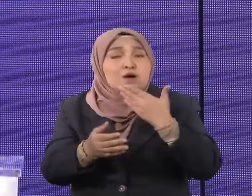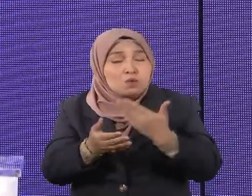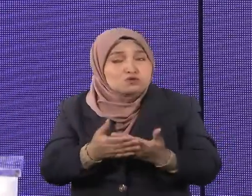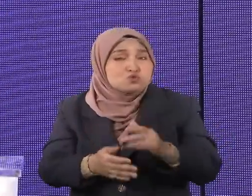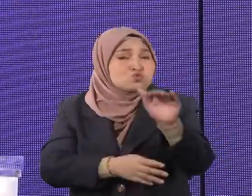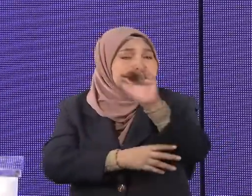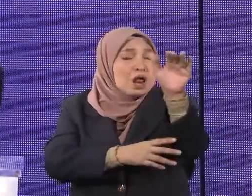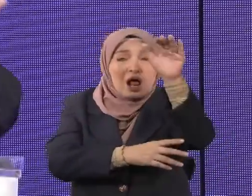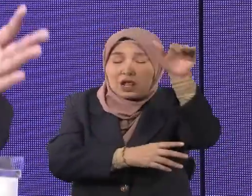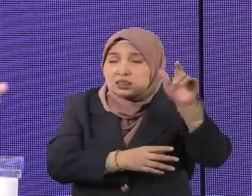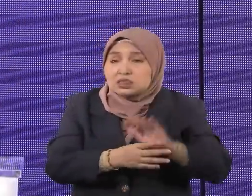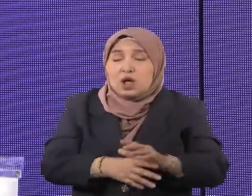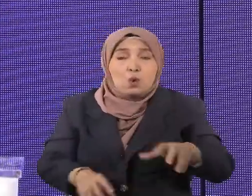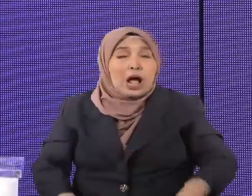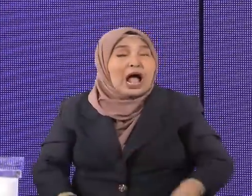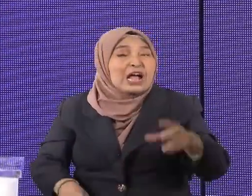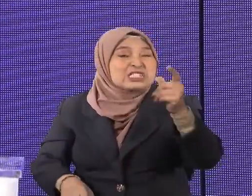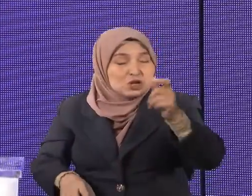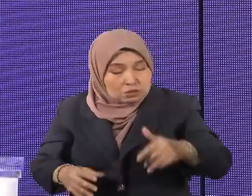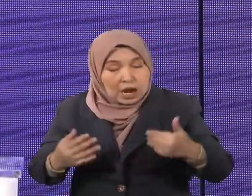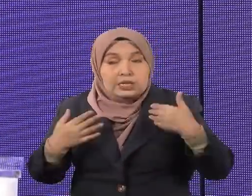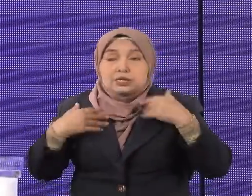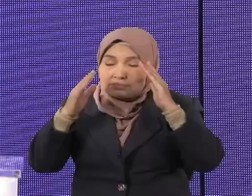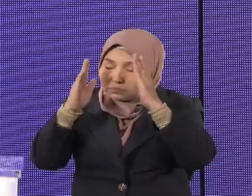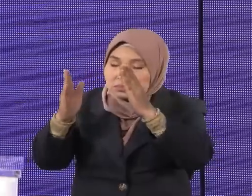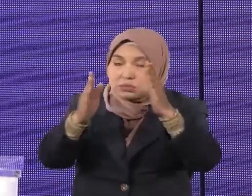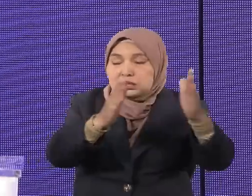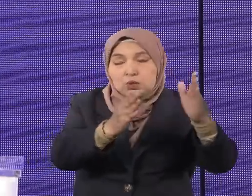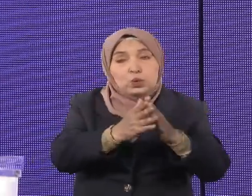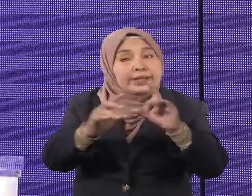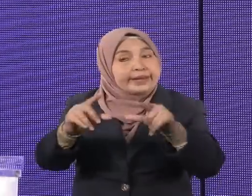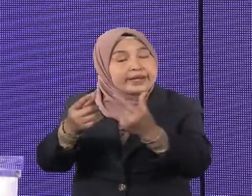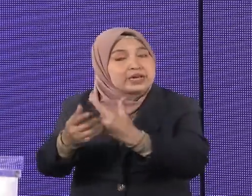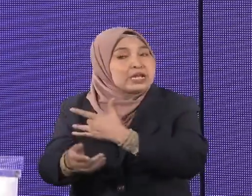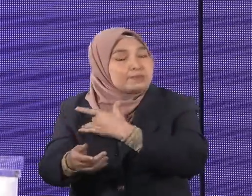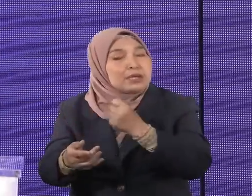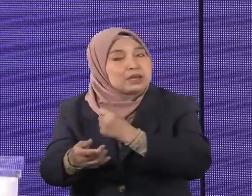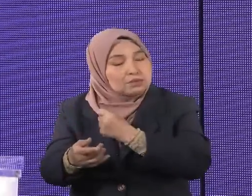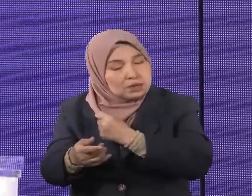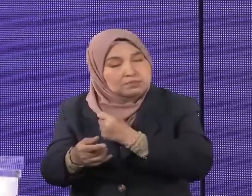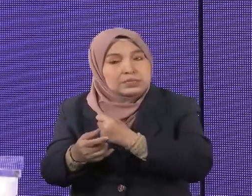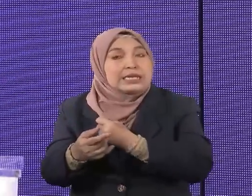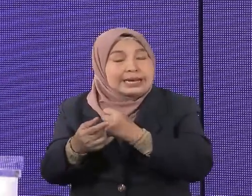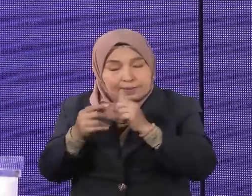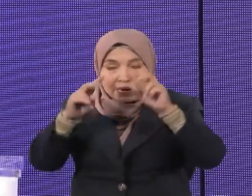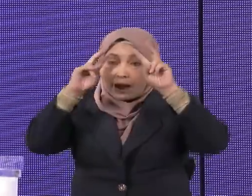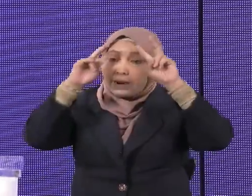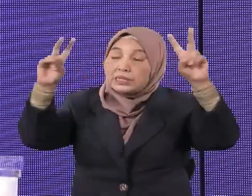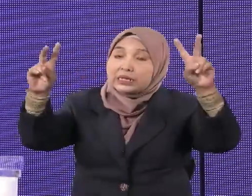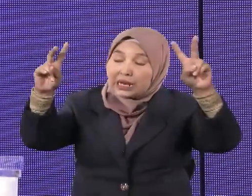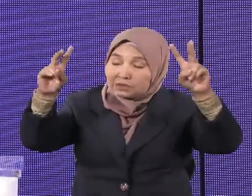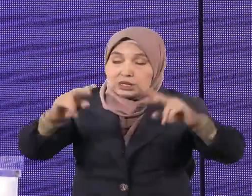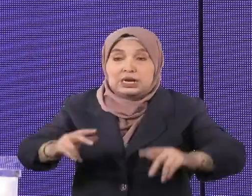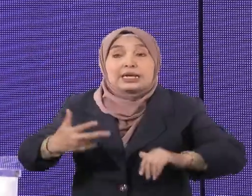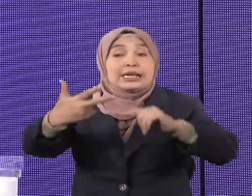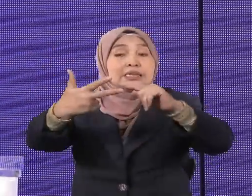ada kisah kepada orang-orang di sekeliling. Itu kategori iman. Pasal iman mengamankan orang di sekeliling. Yeah. Baik. Tetapi ada level yang